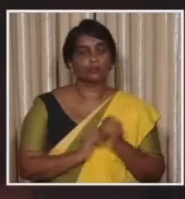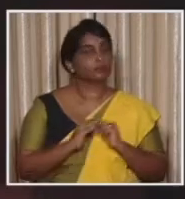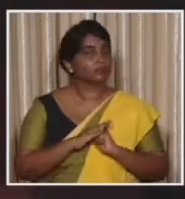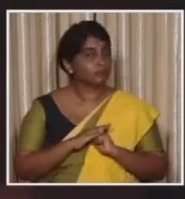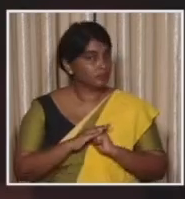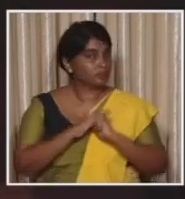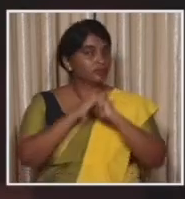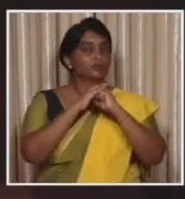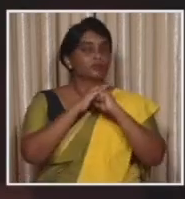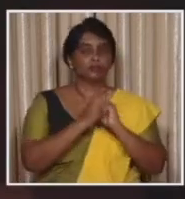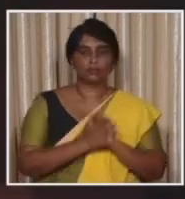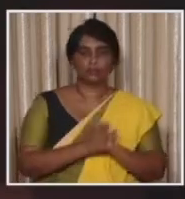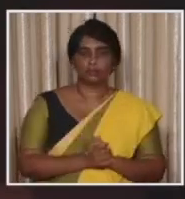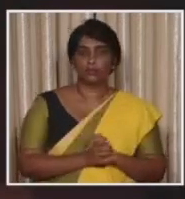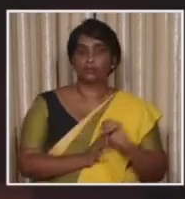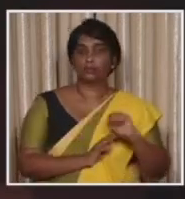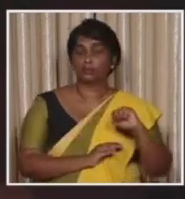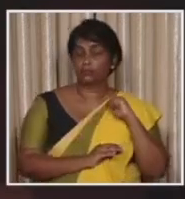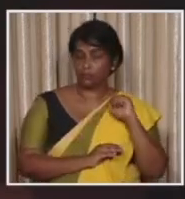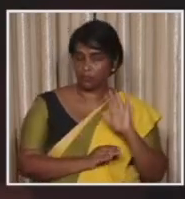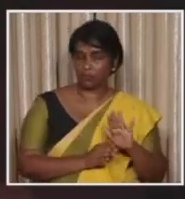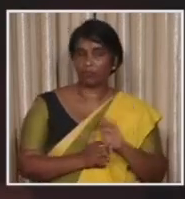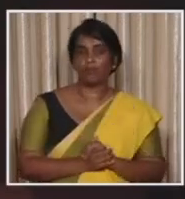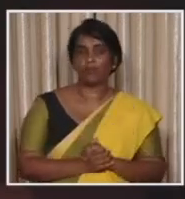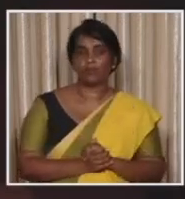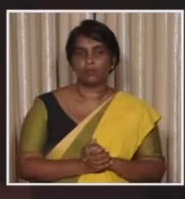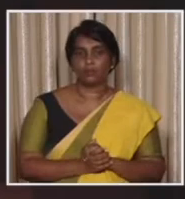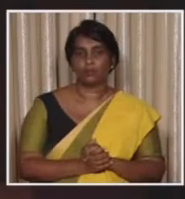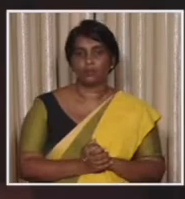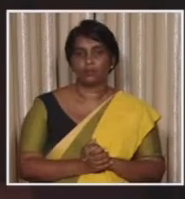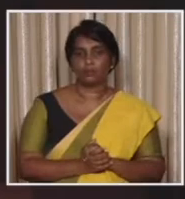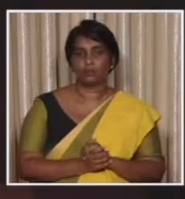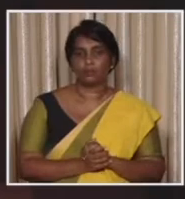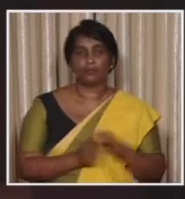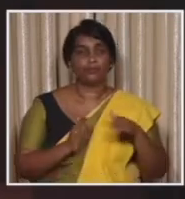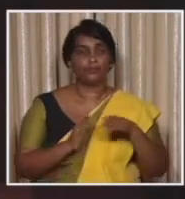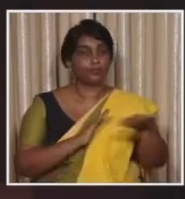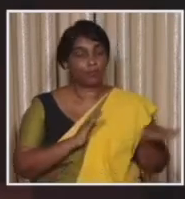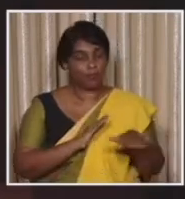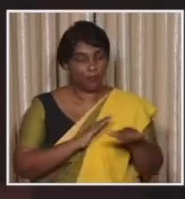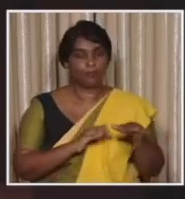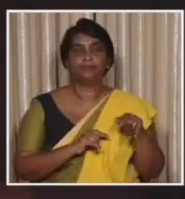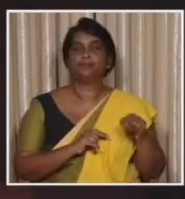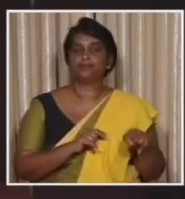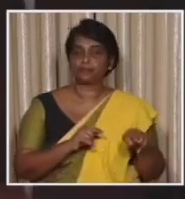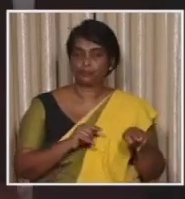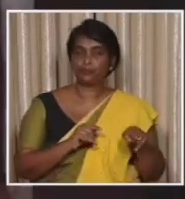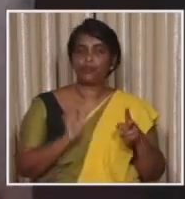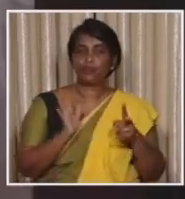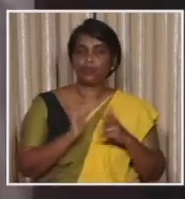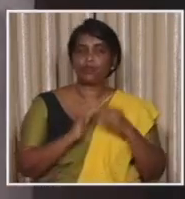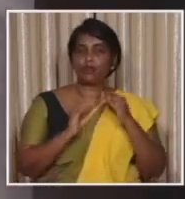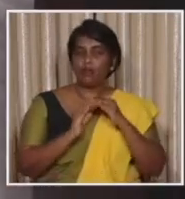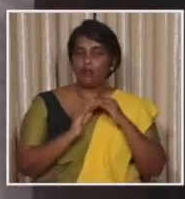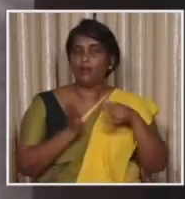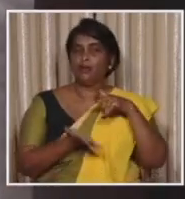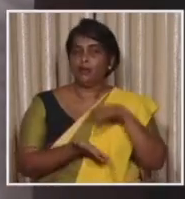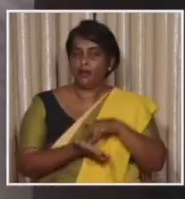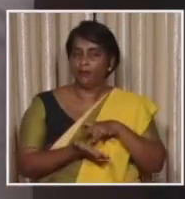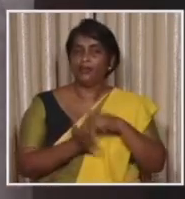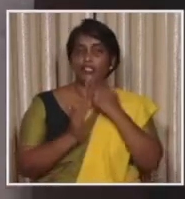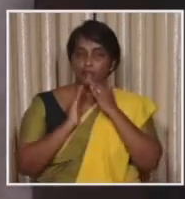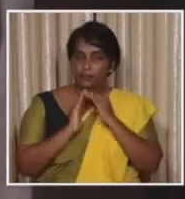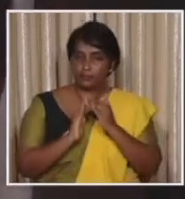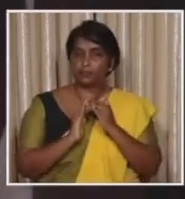ප්‍රවර්ධනය කරන්නට ශක්තිමත් කරන්නට දිම් මට්ටමේ සිට ග්‍රාමීය නාගරික